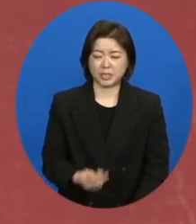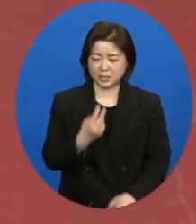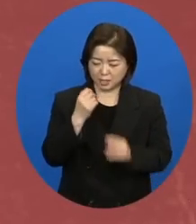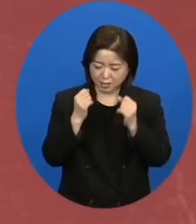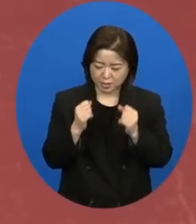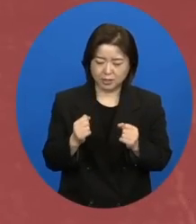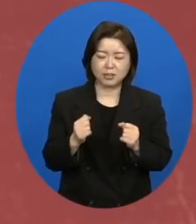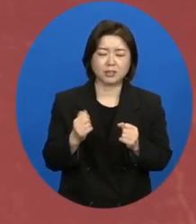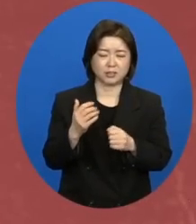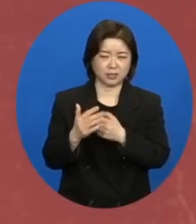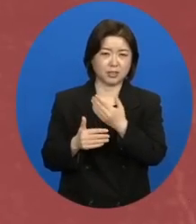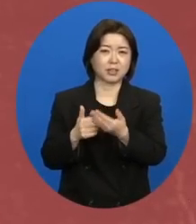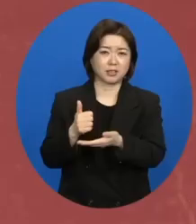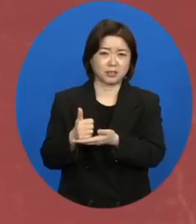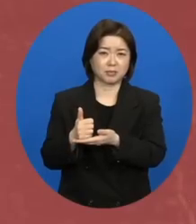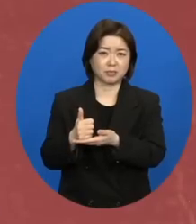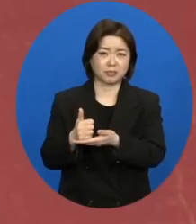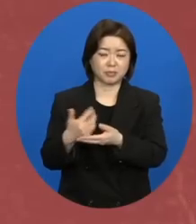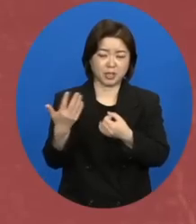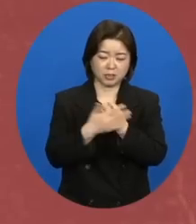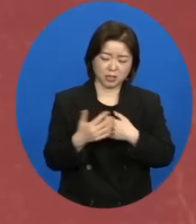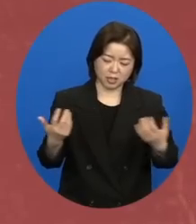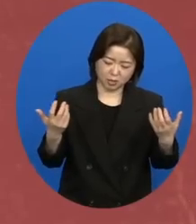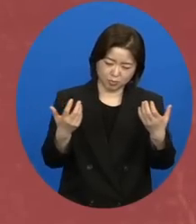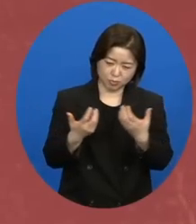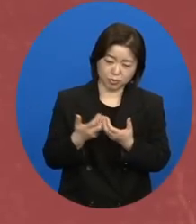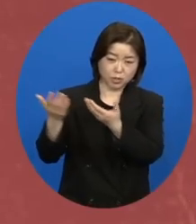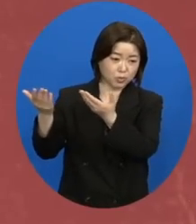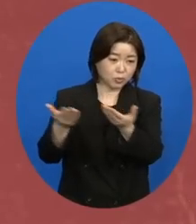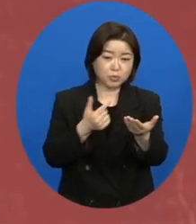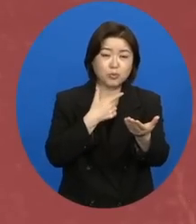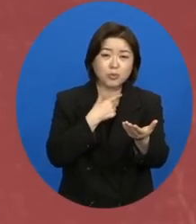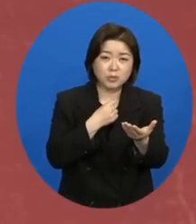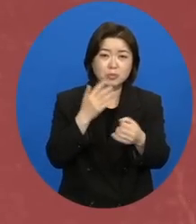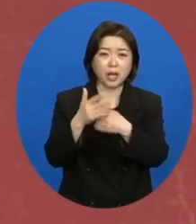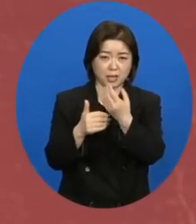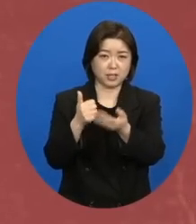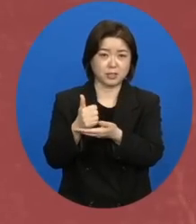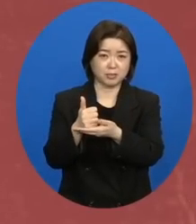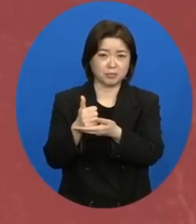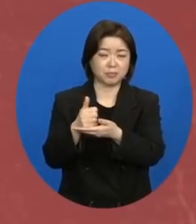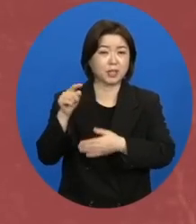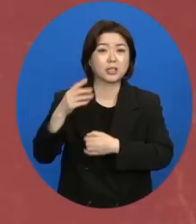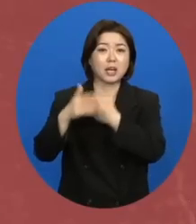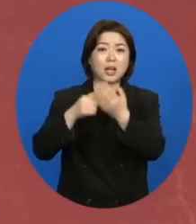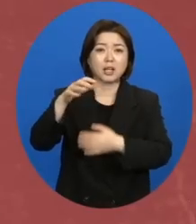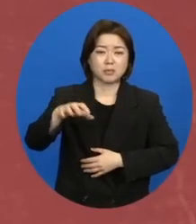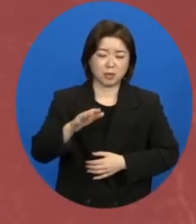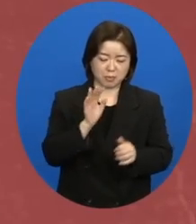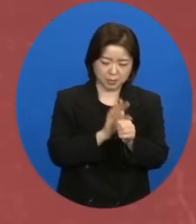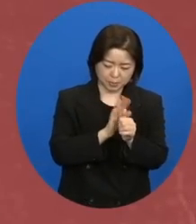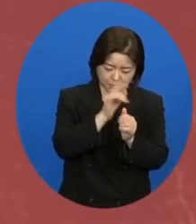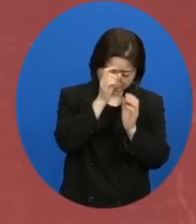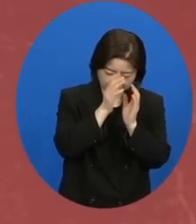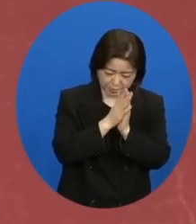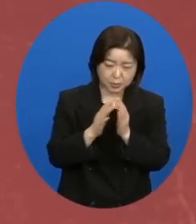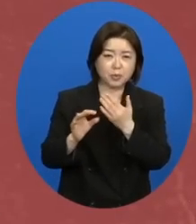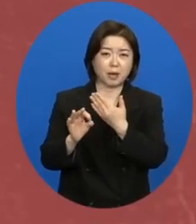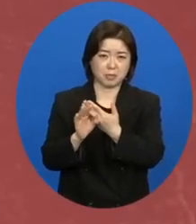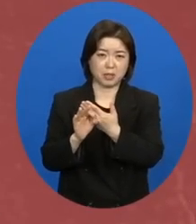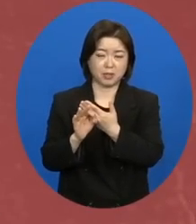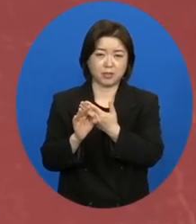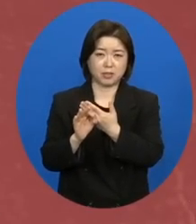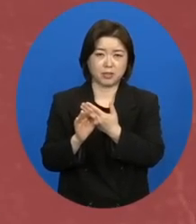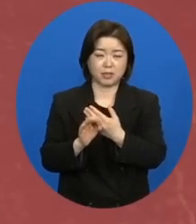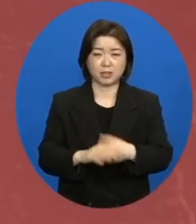살아계시잖아요. 은혜가 풍성하시고 주고 싶은 하나님이래요. 그 하나님 앞에 중보기도 하면